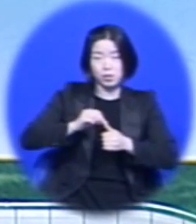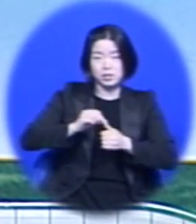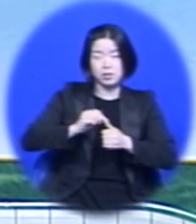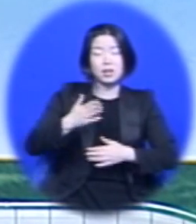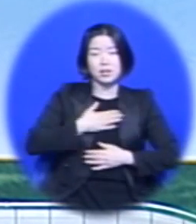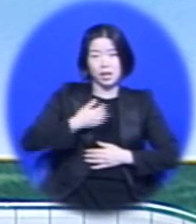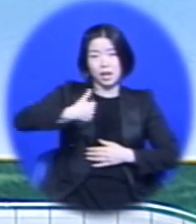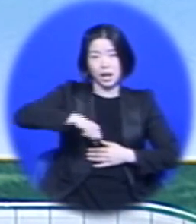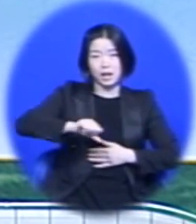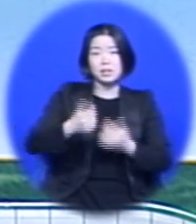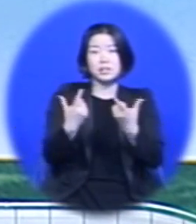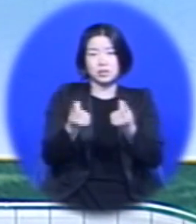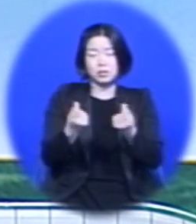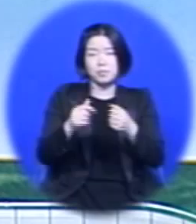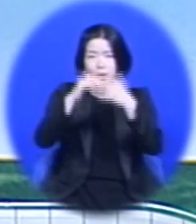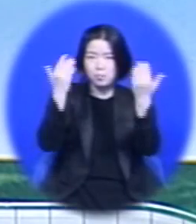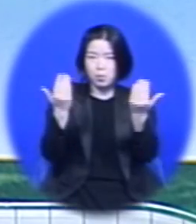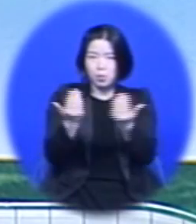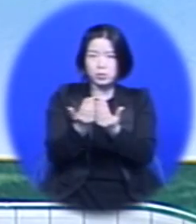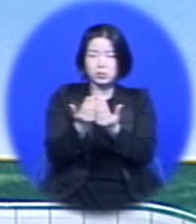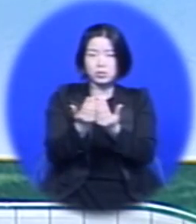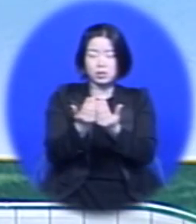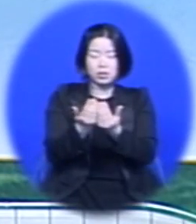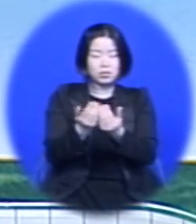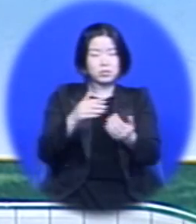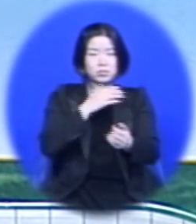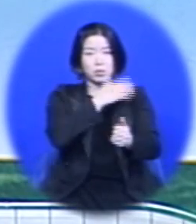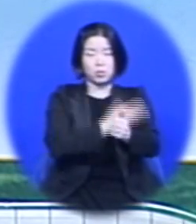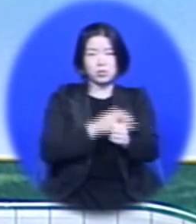낳은 아들 같이 모든 것을 다 물려줍니다.